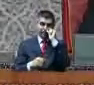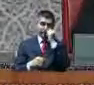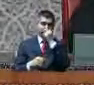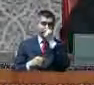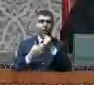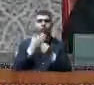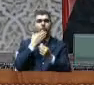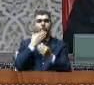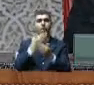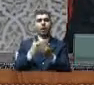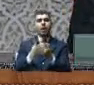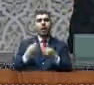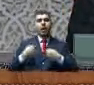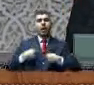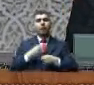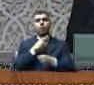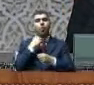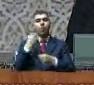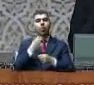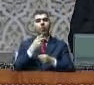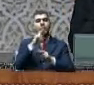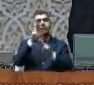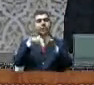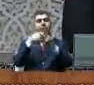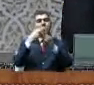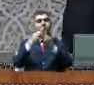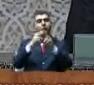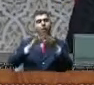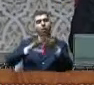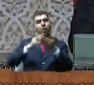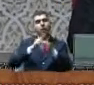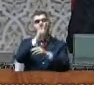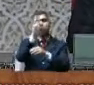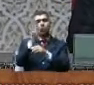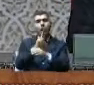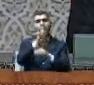شكرا، الكلمة لكم الآن سيد رئيس الحكومة للإجابة على أسئلة